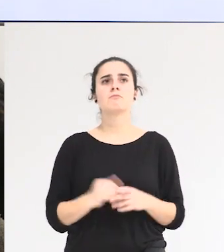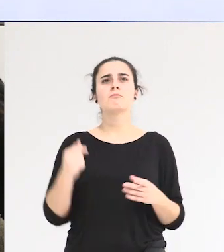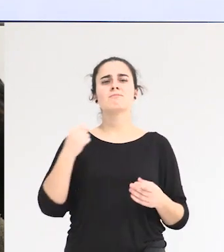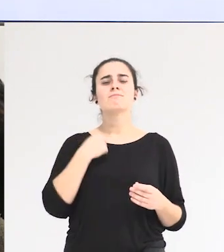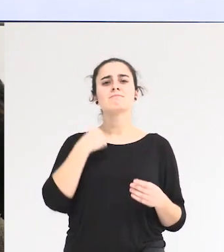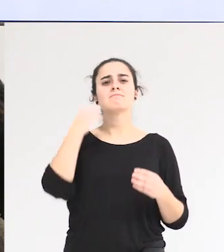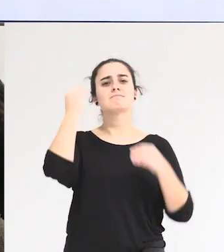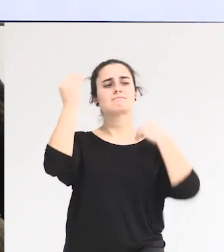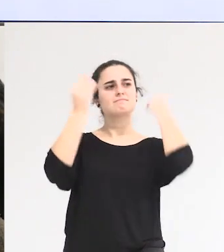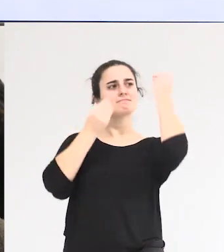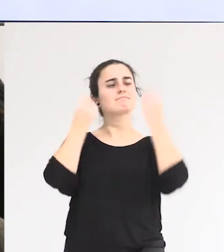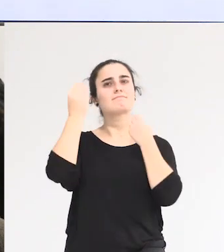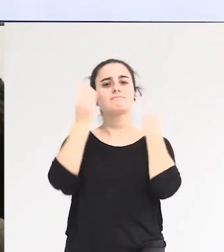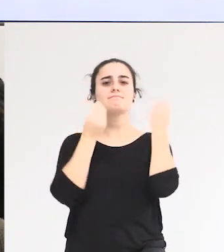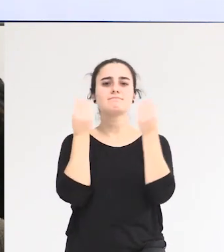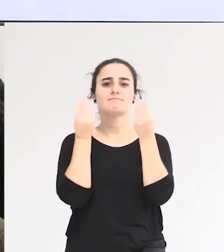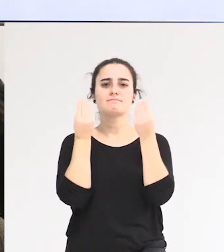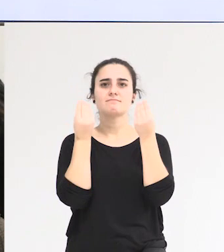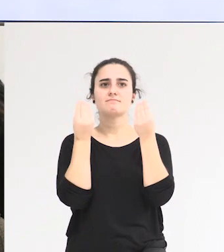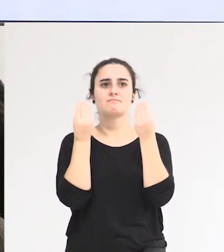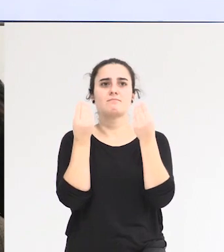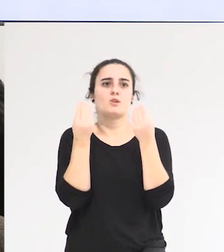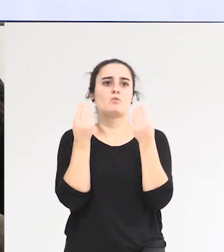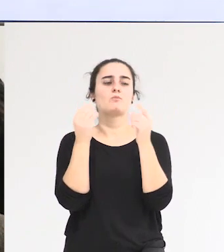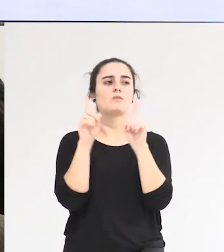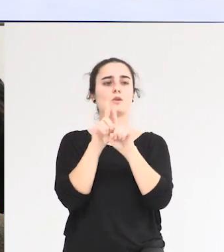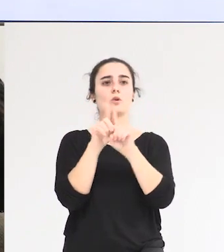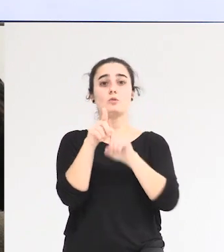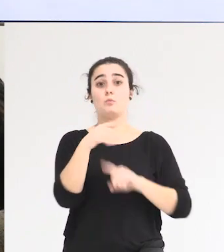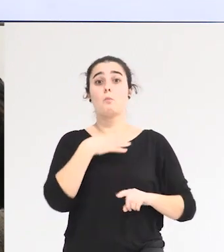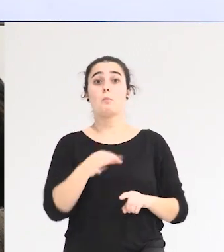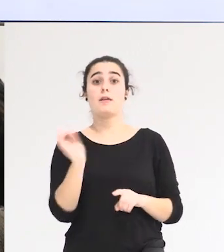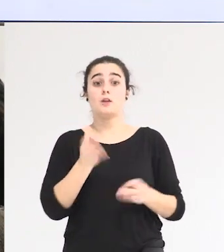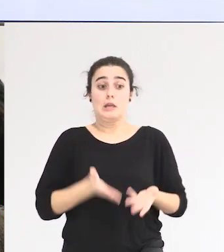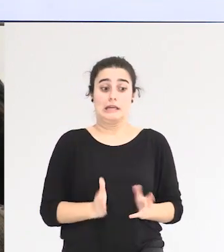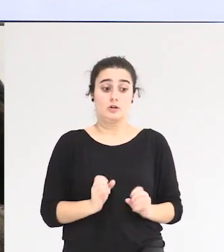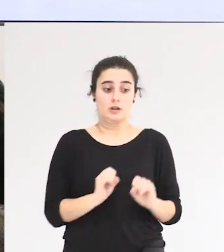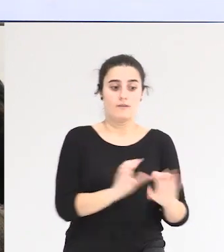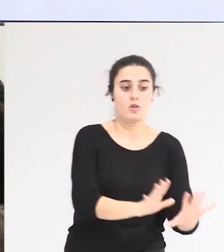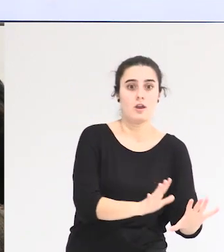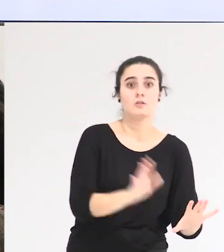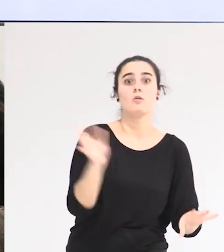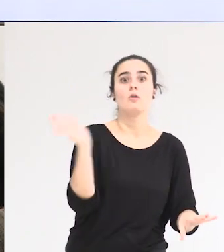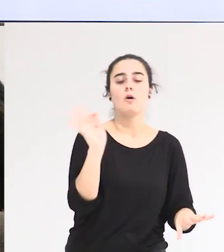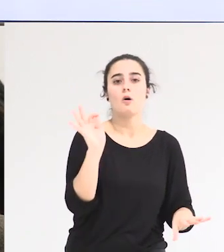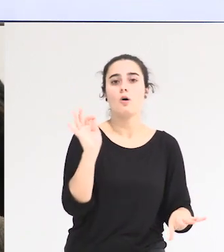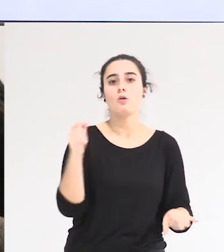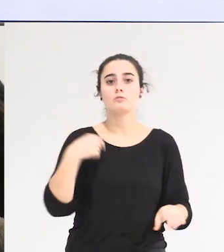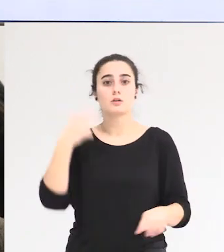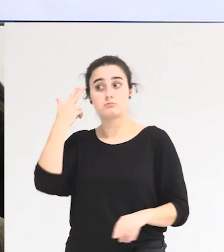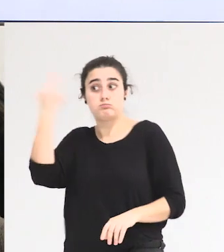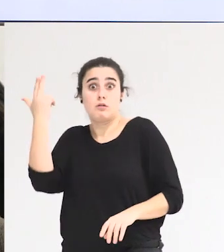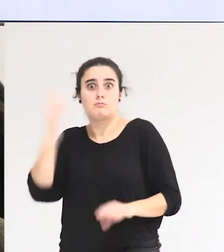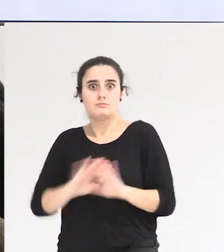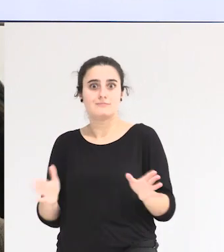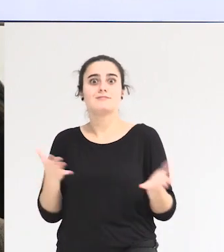pentsatzen nuen, ba, antzeko gauza bat izan zela, ez? Bueno, egin dezakezu edo umeak abandonatu edo zeure buruaz beste egin, eta kasu honetan